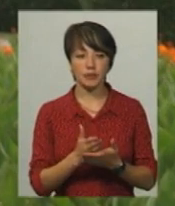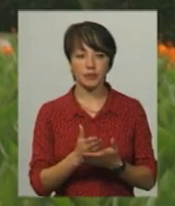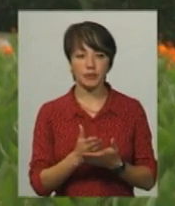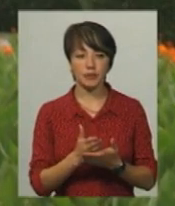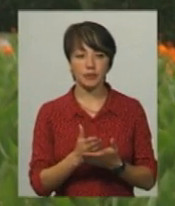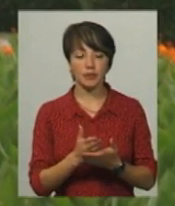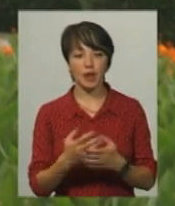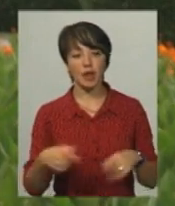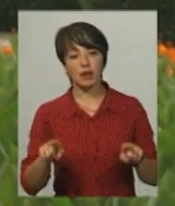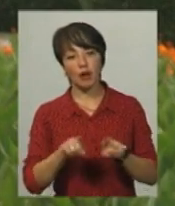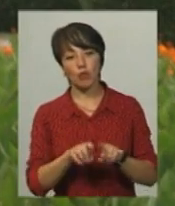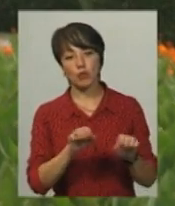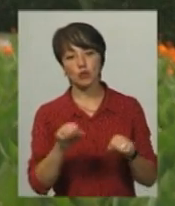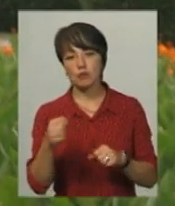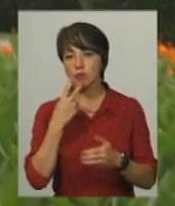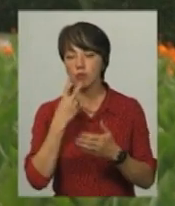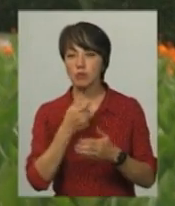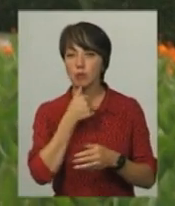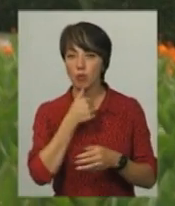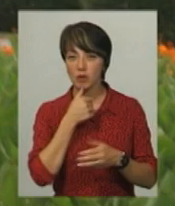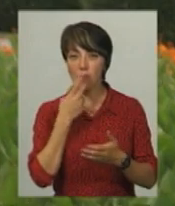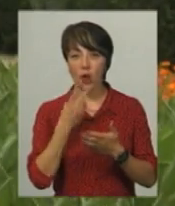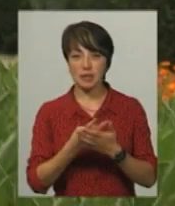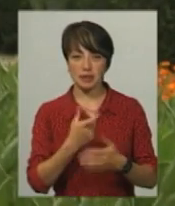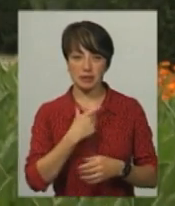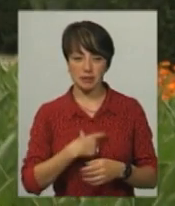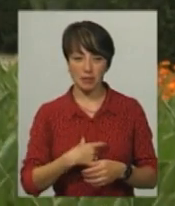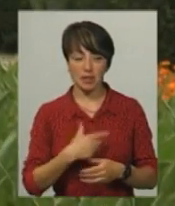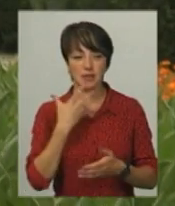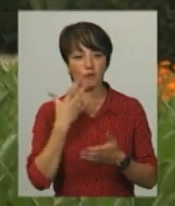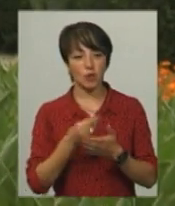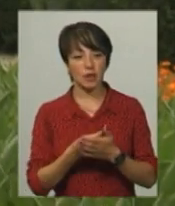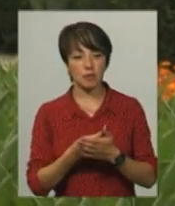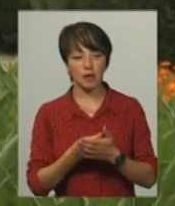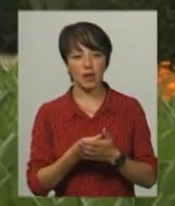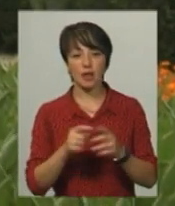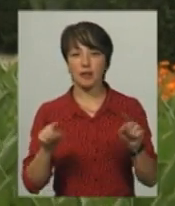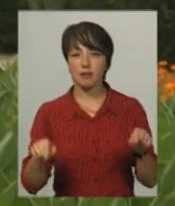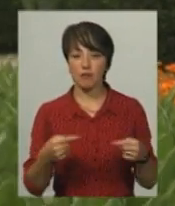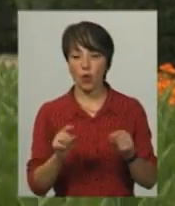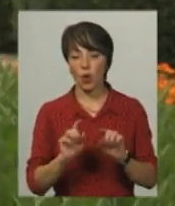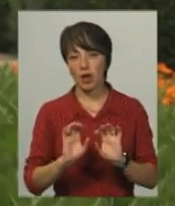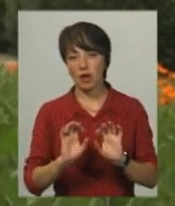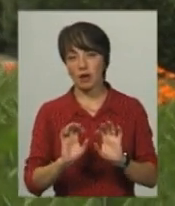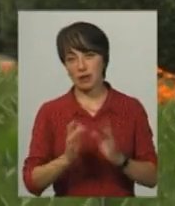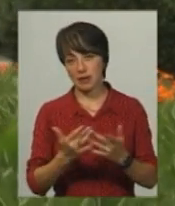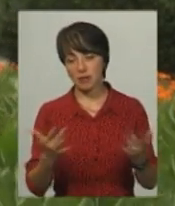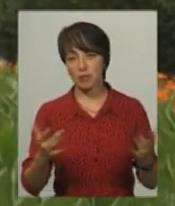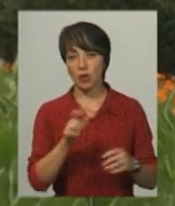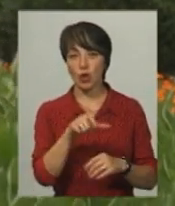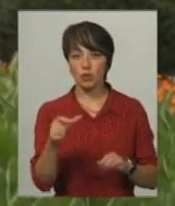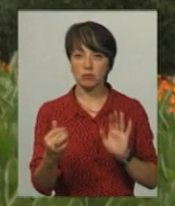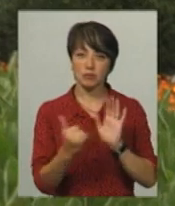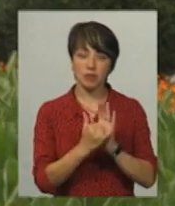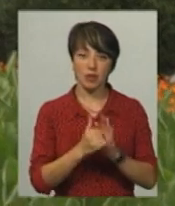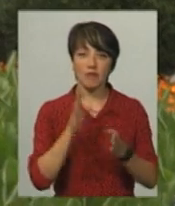таку можливість, аби показати, спробувати показати себе. Зі своїми, так сказати, творіннями люди іноді викладають себе в